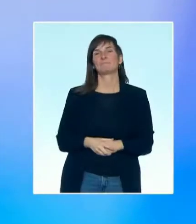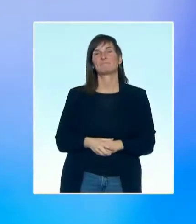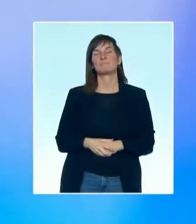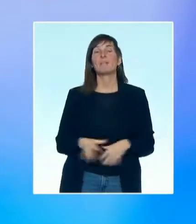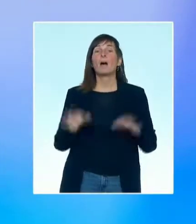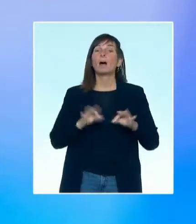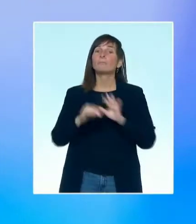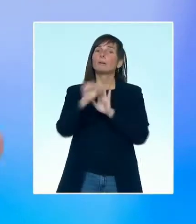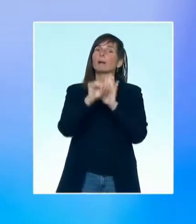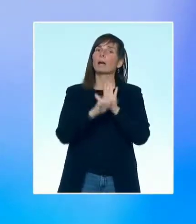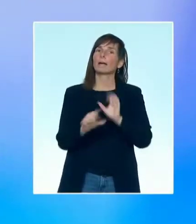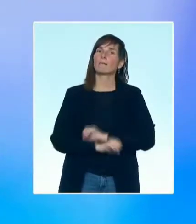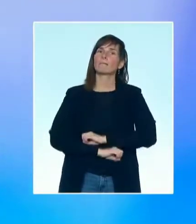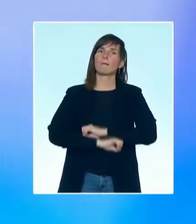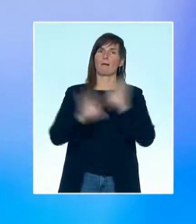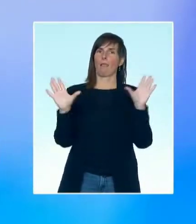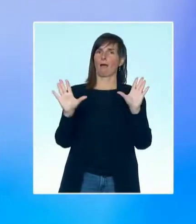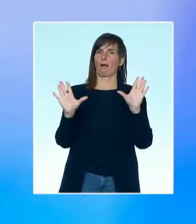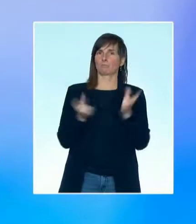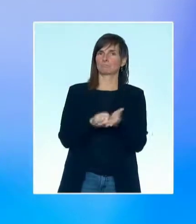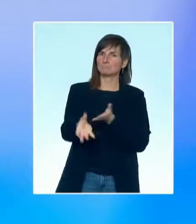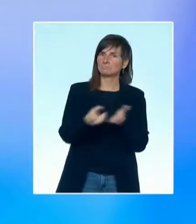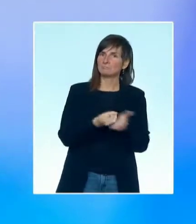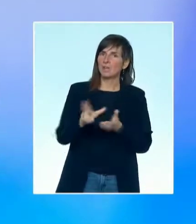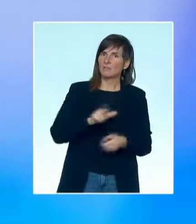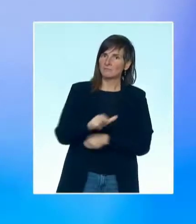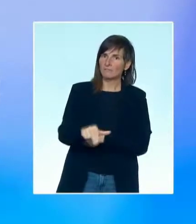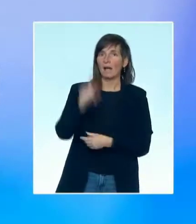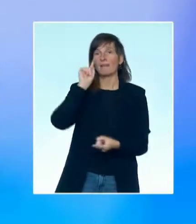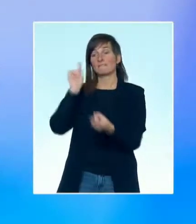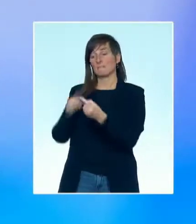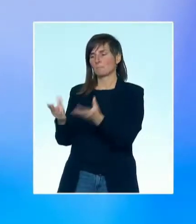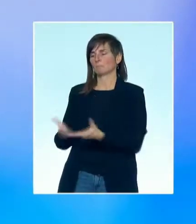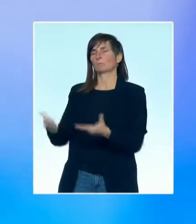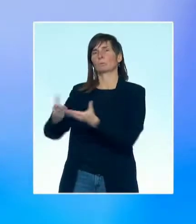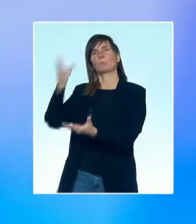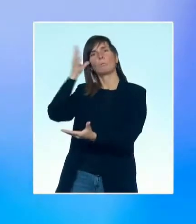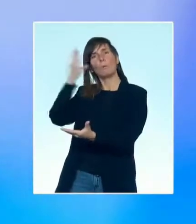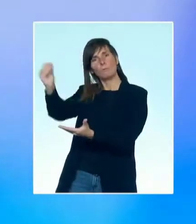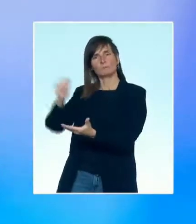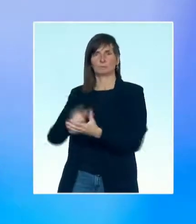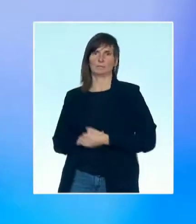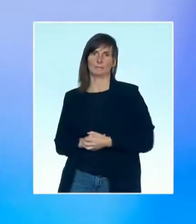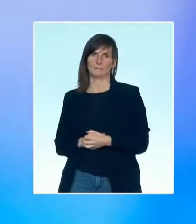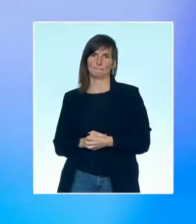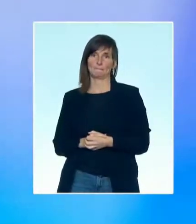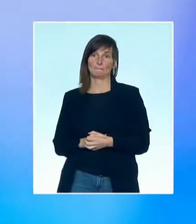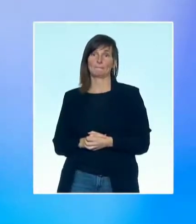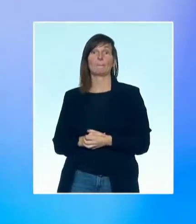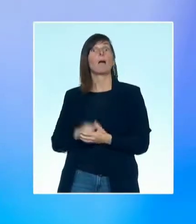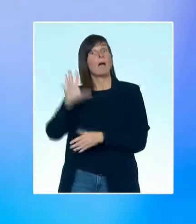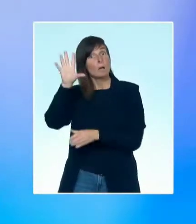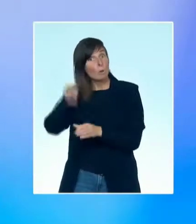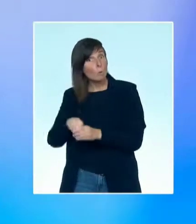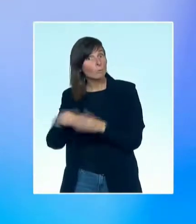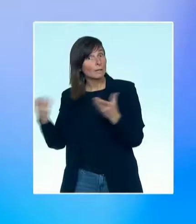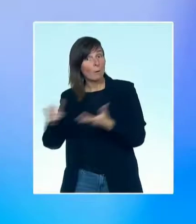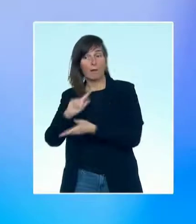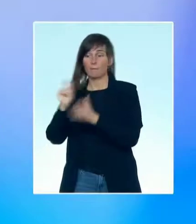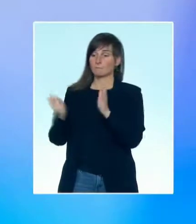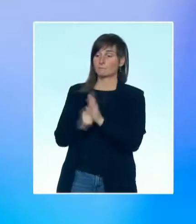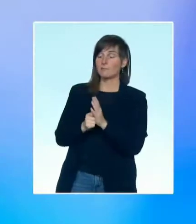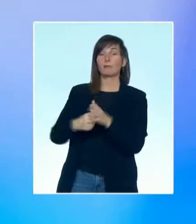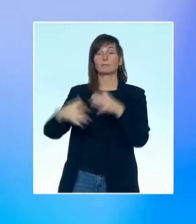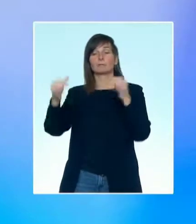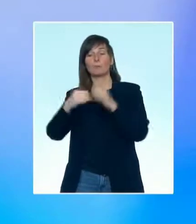donc édictées pour tout ce qui concerne le milieu professionnel, y compris pour les cérémonies de vœux de début